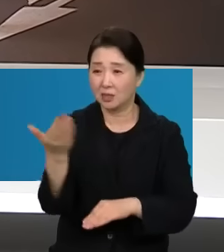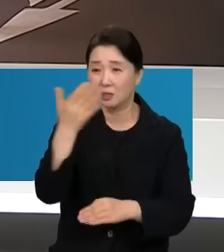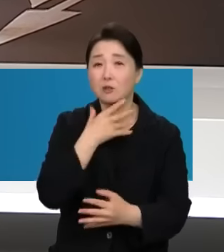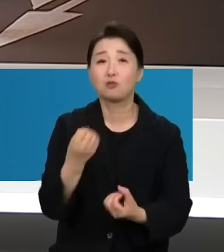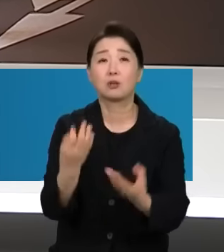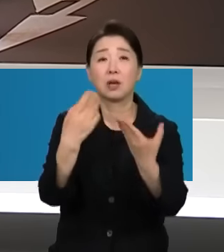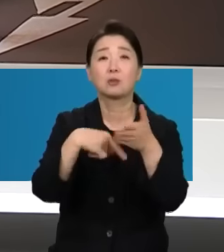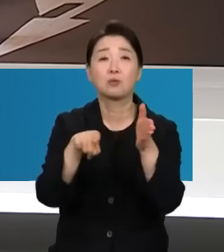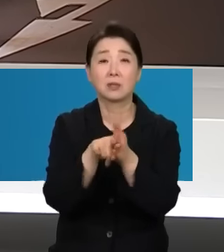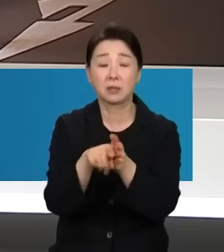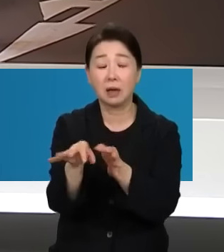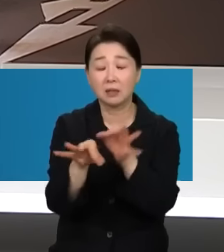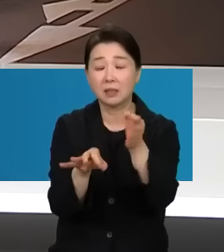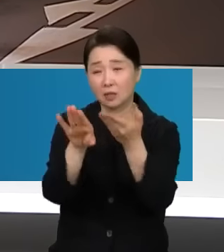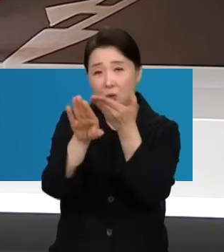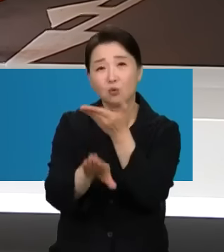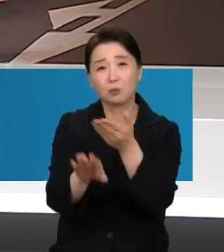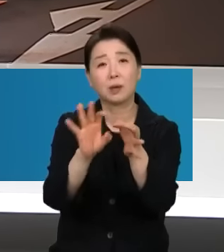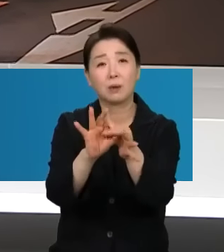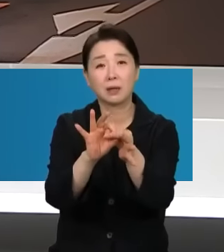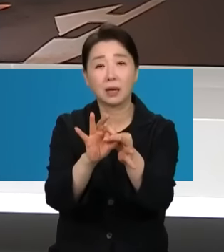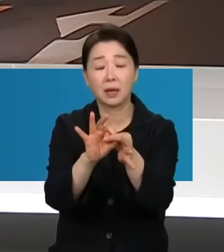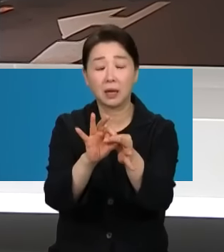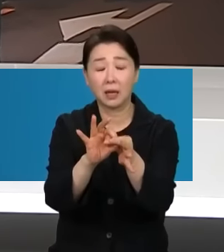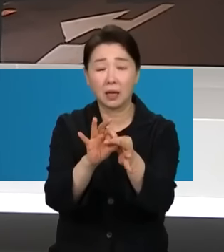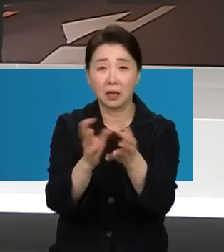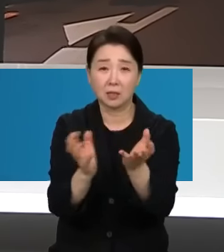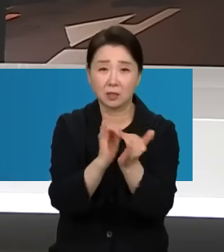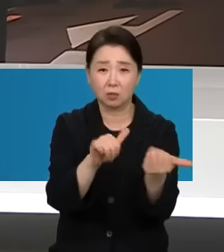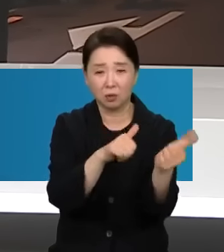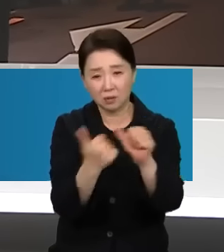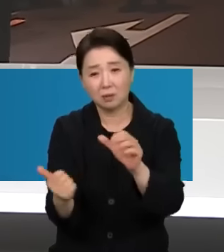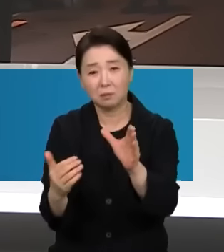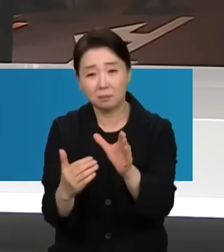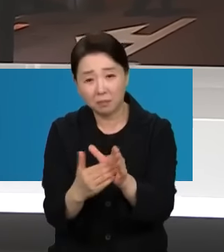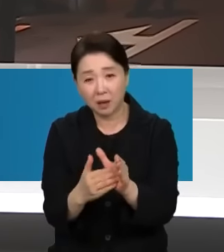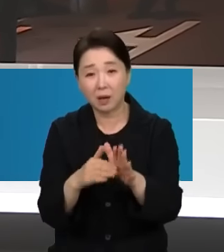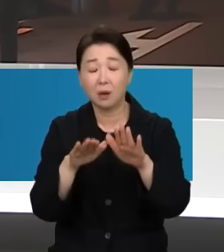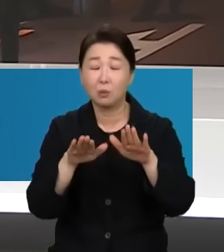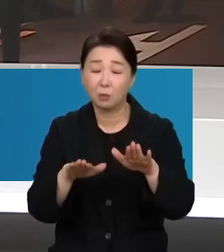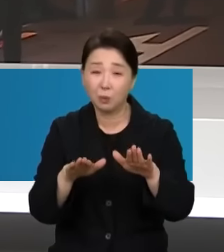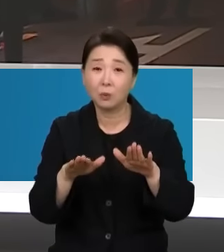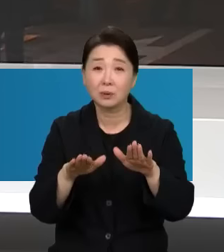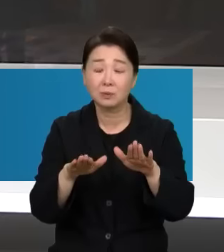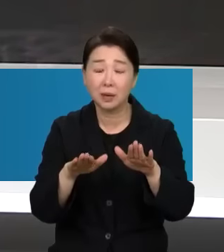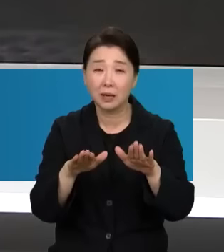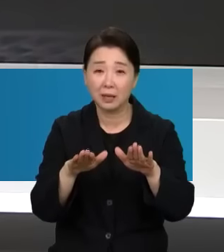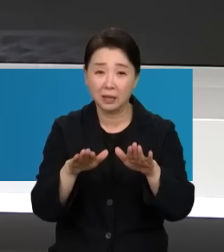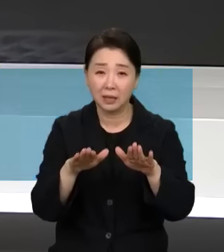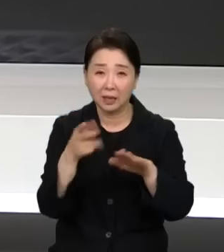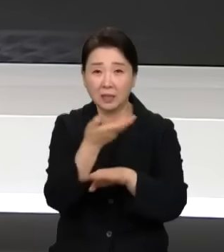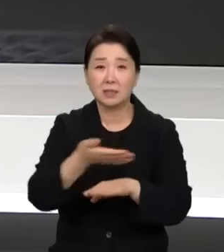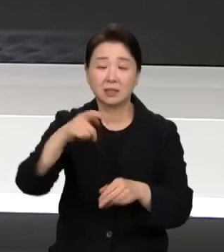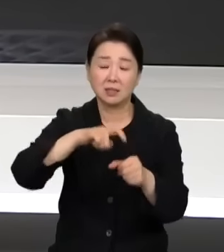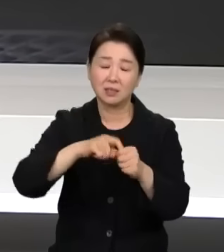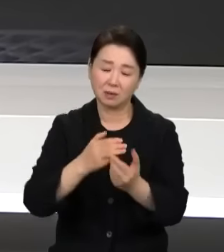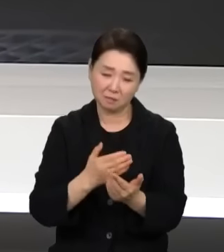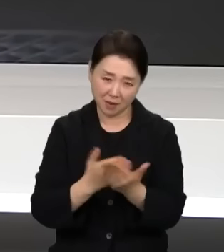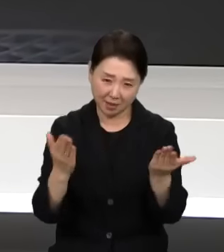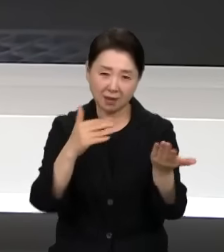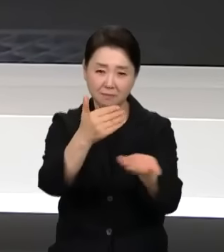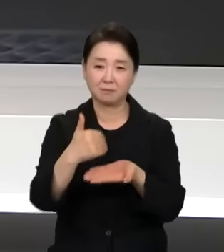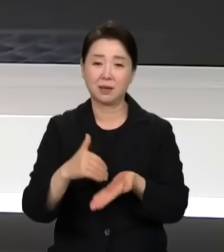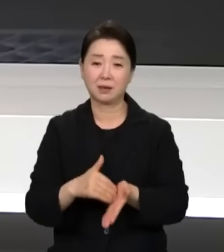은행 선후배들이었습니다. 한꺼번에 동료를 잃은 은행엔 오늘 고인이 돌린 승진 떡이 배달됐습니다. 오원석